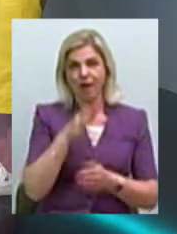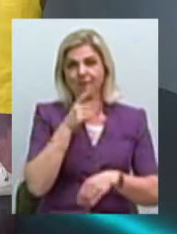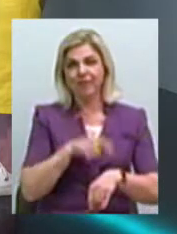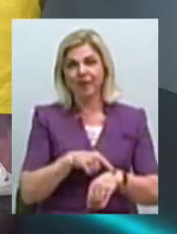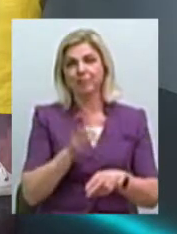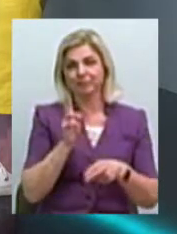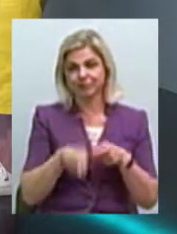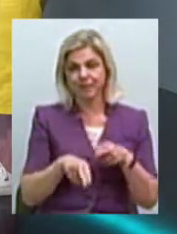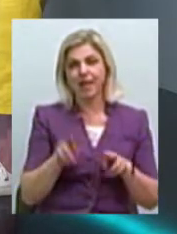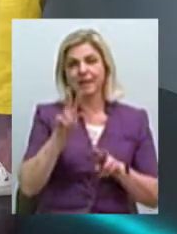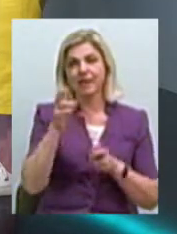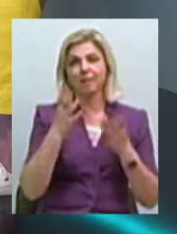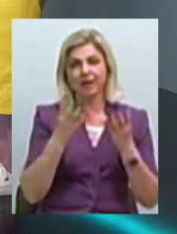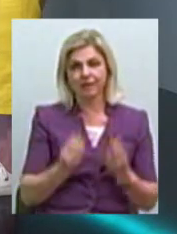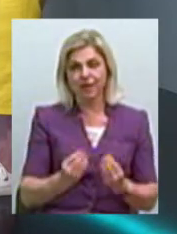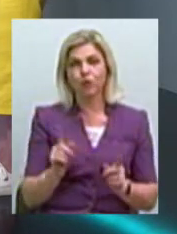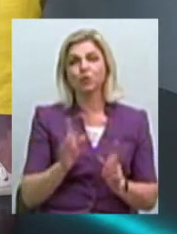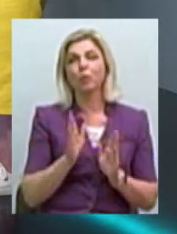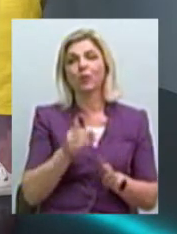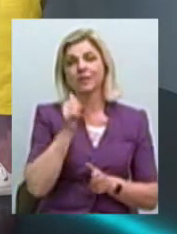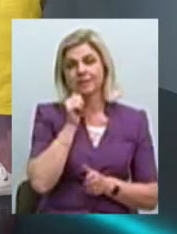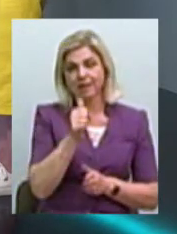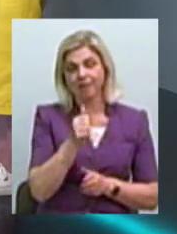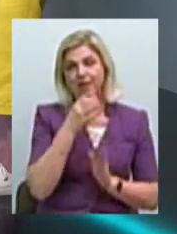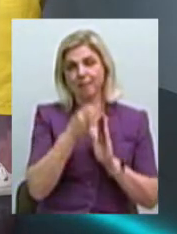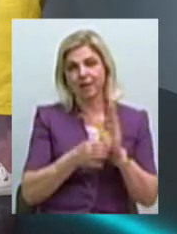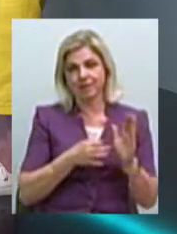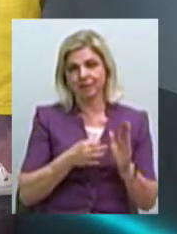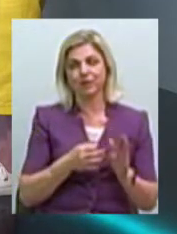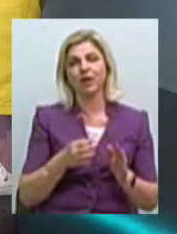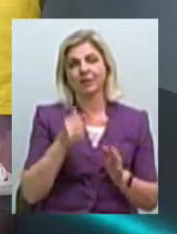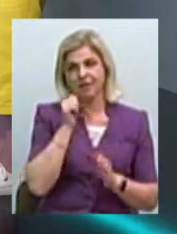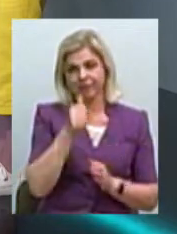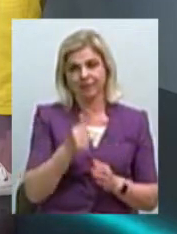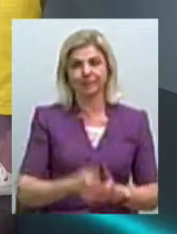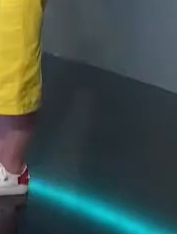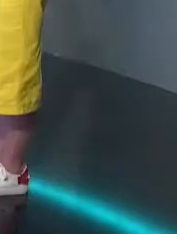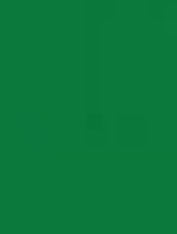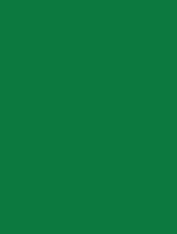немає. Це була тема дня. Якою буде наступна тема, підкаже наступний день. На все добре.